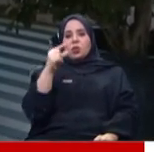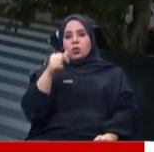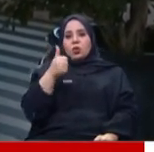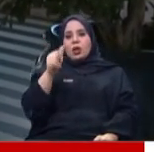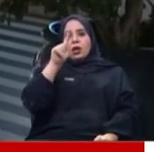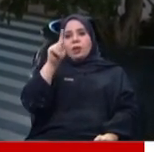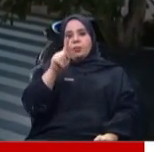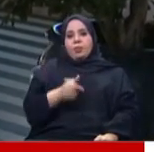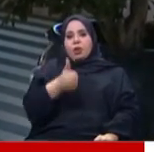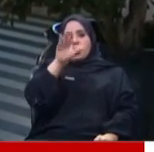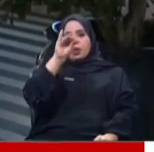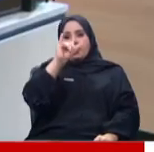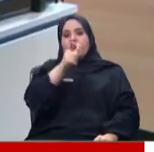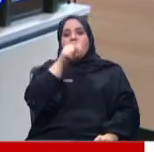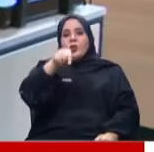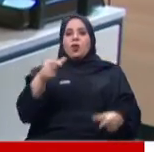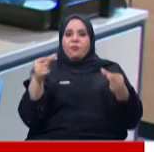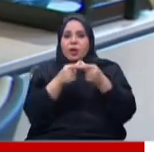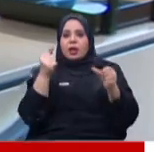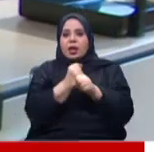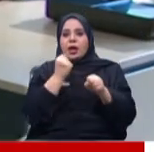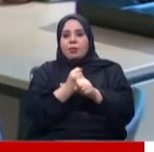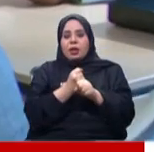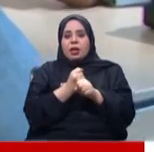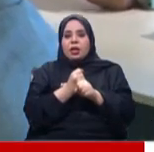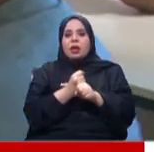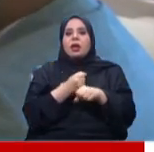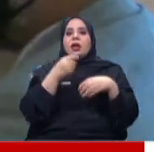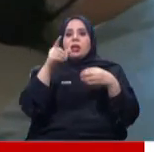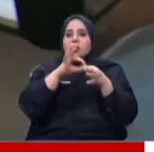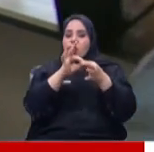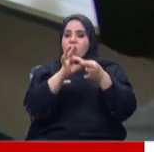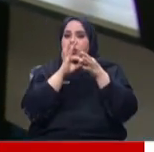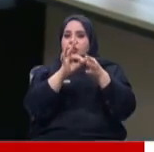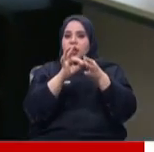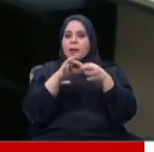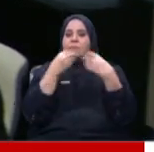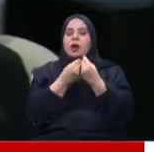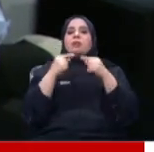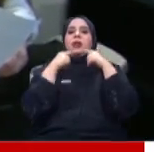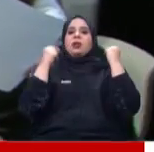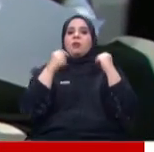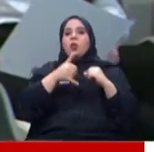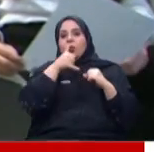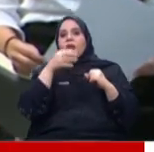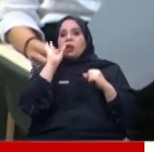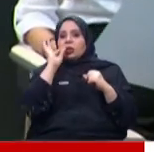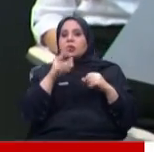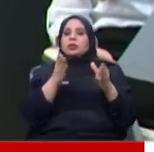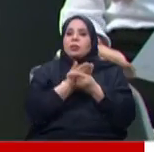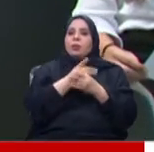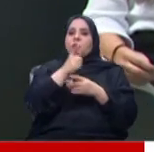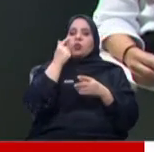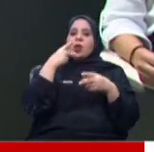عمل تمكين سيقوم بالتواصل مع الفئات المعنية من المطاعم والمقاهي لتثبيت الطلب والبت